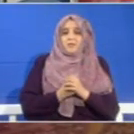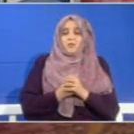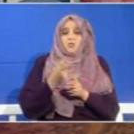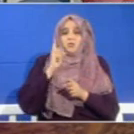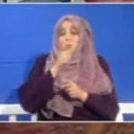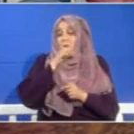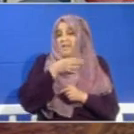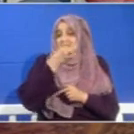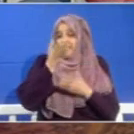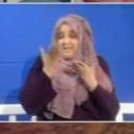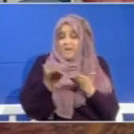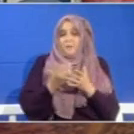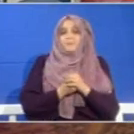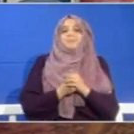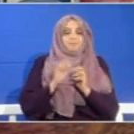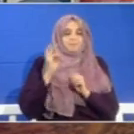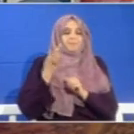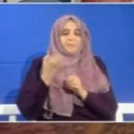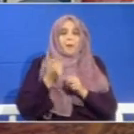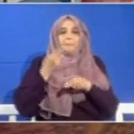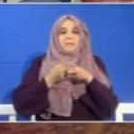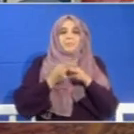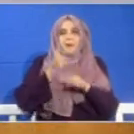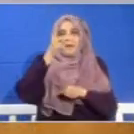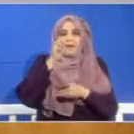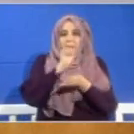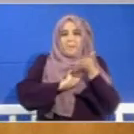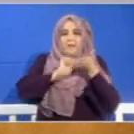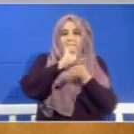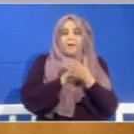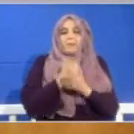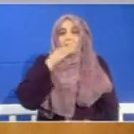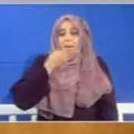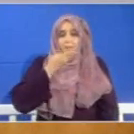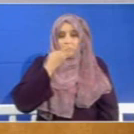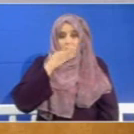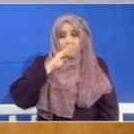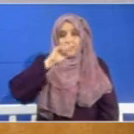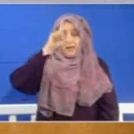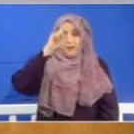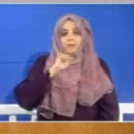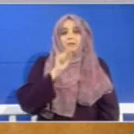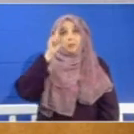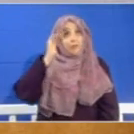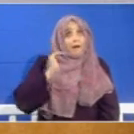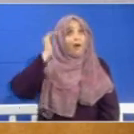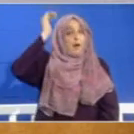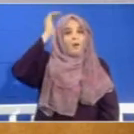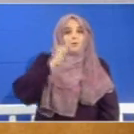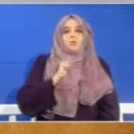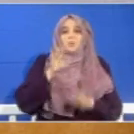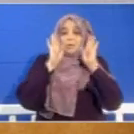لسيدنا النبي، أكثر تفاصيل معك. نعم، بسم الله الرحمن الرحيم، الحمد لله تعالى والصلاة والسلام على رسول الله.